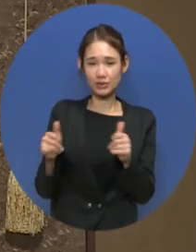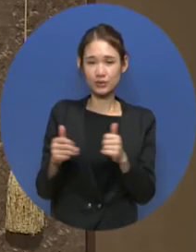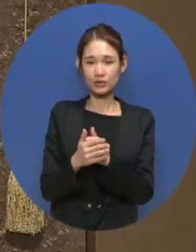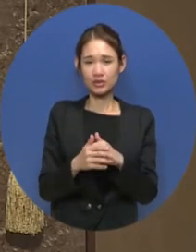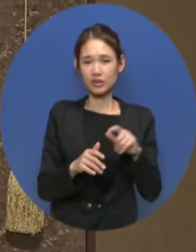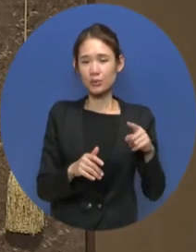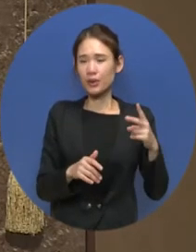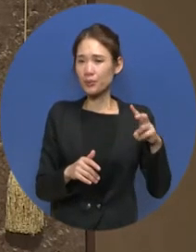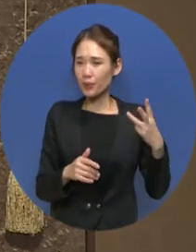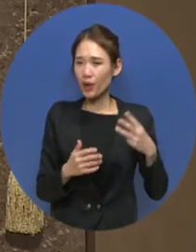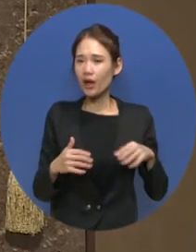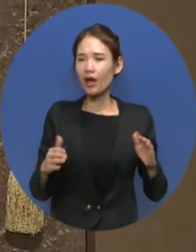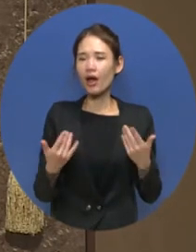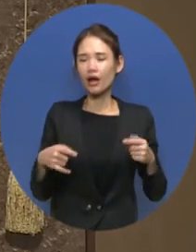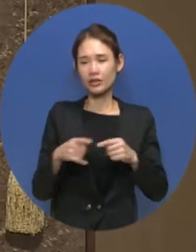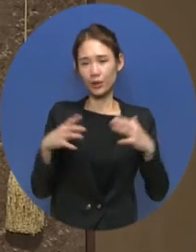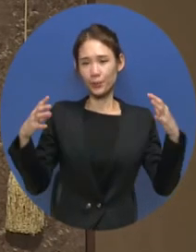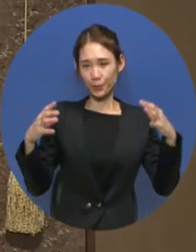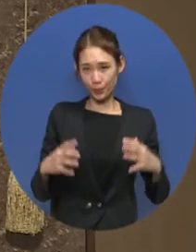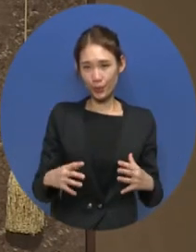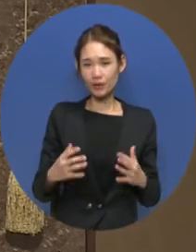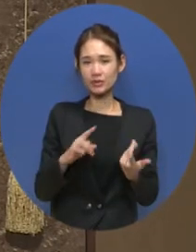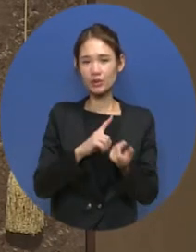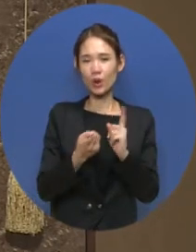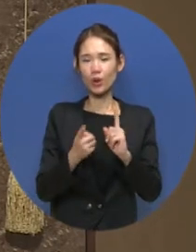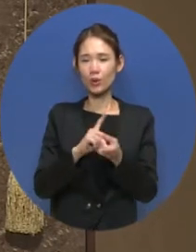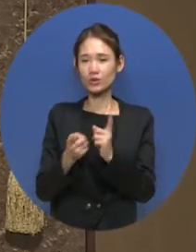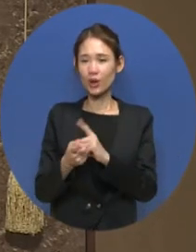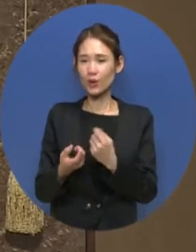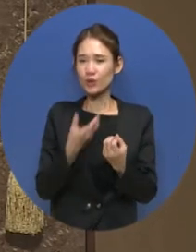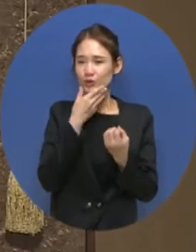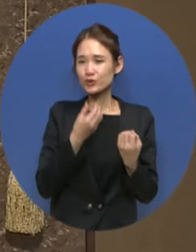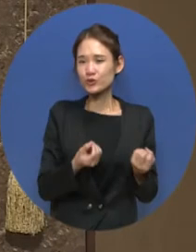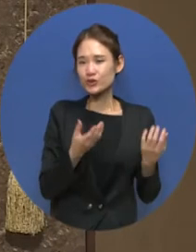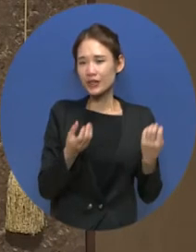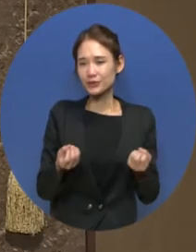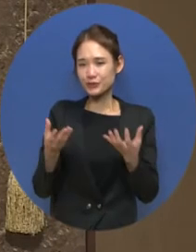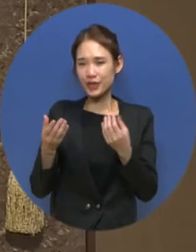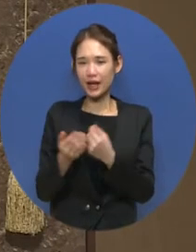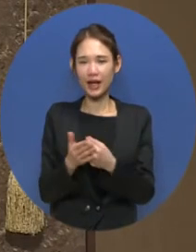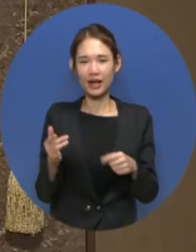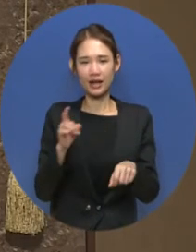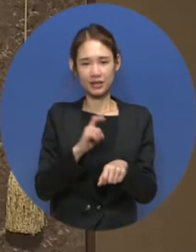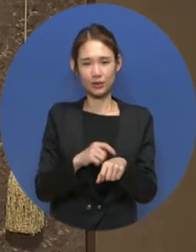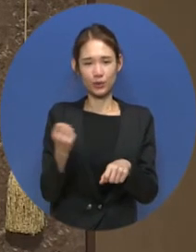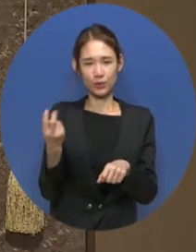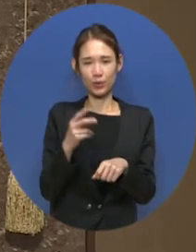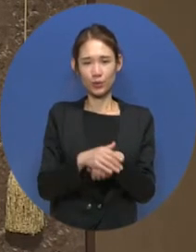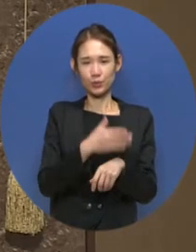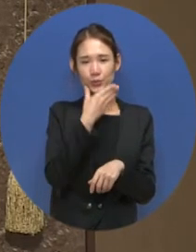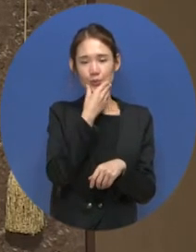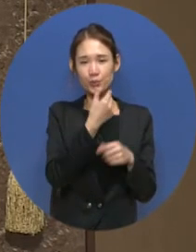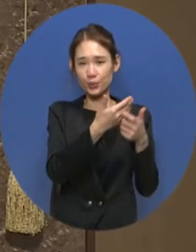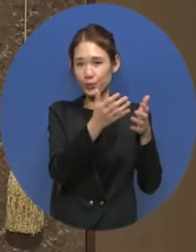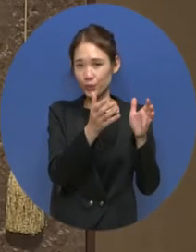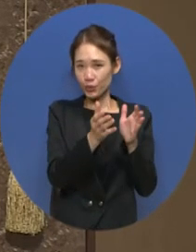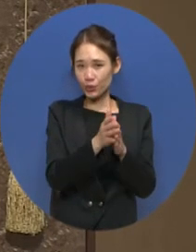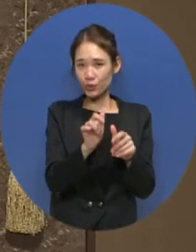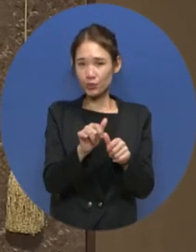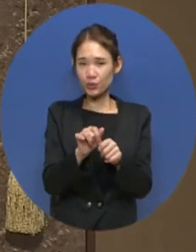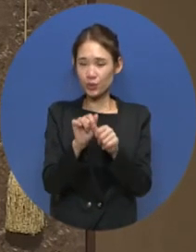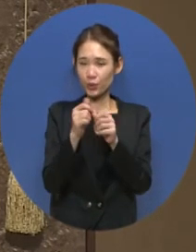몇백 명씩 같이 모여서 그 자리를 서로 자축하는 그런 시간입니다. 그리고 또